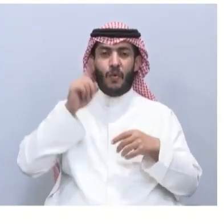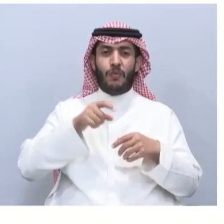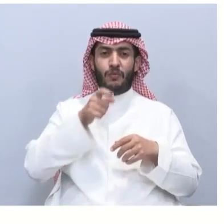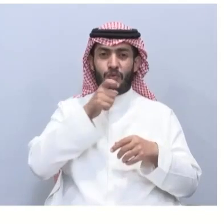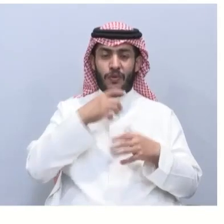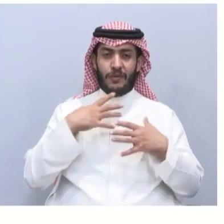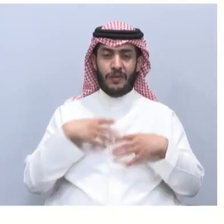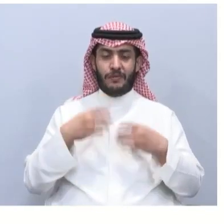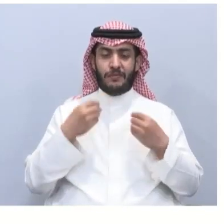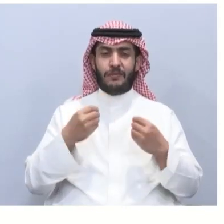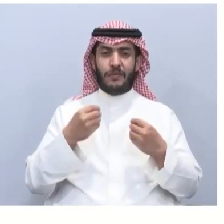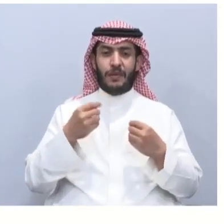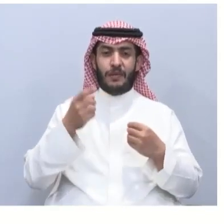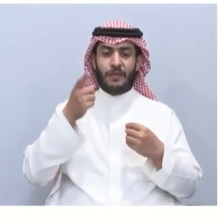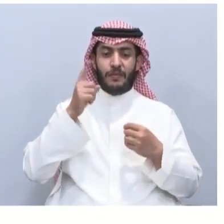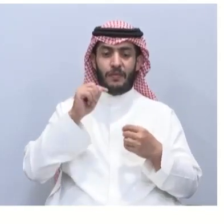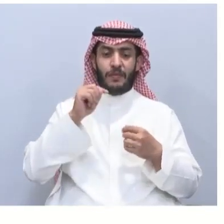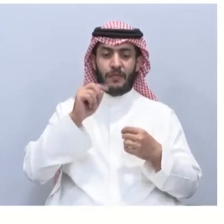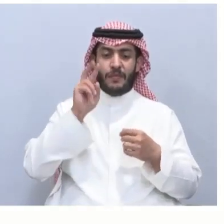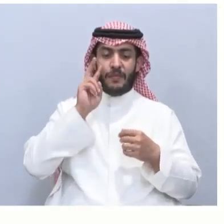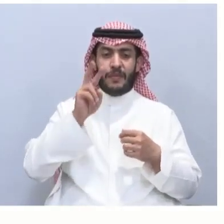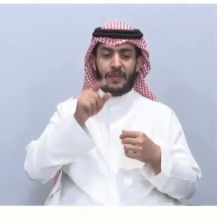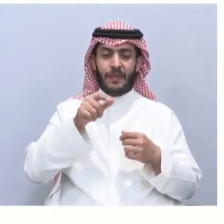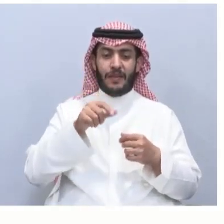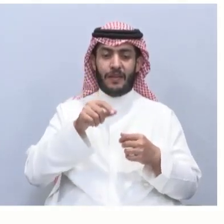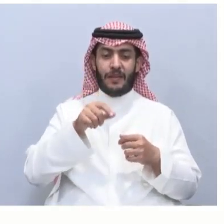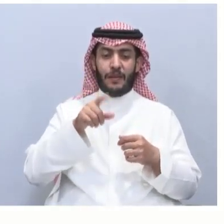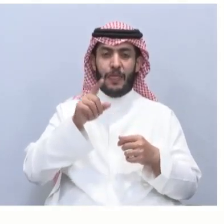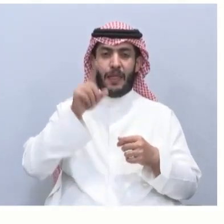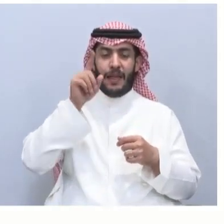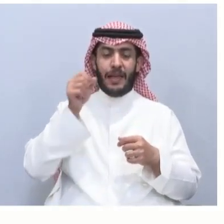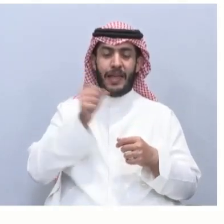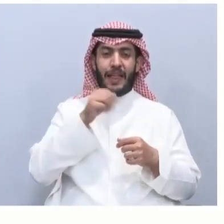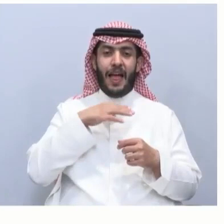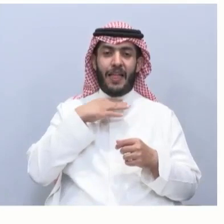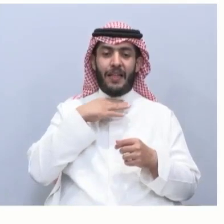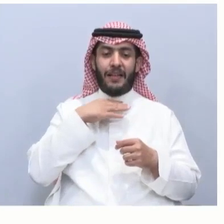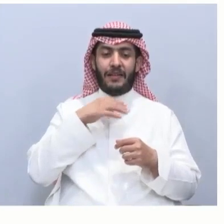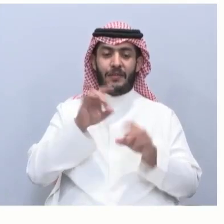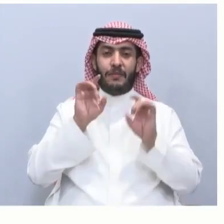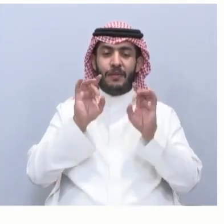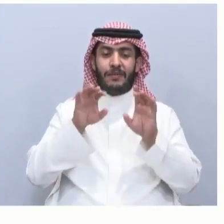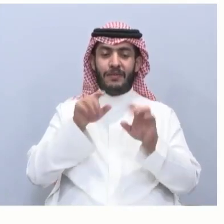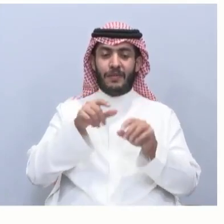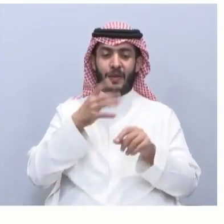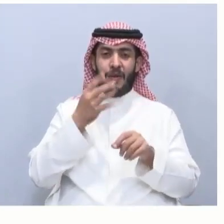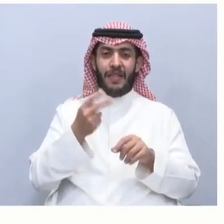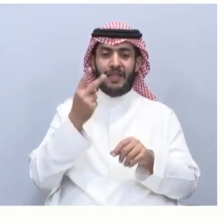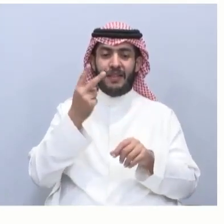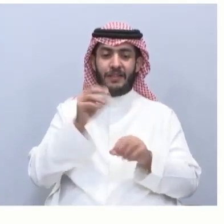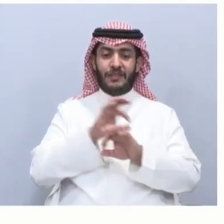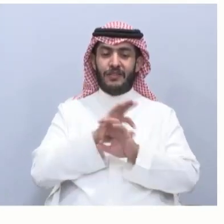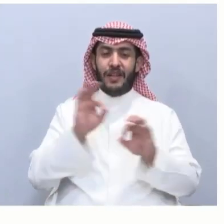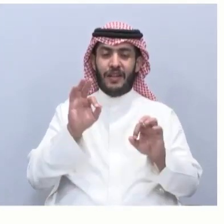يلبس الجبه وايضا انظروا هؤلاء في عيد الاضحى ما شاء الله هذاني الولدان